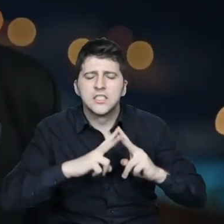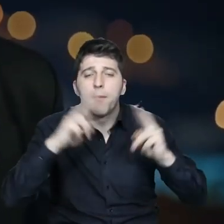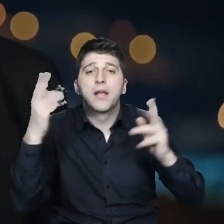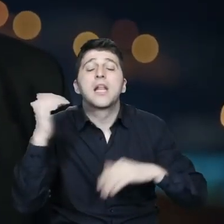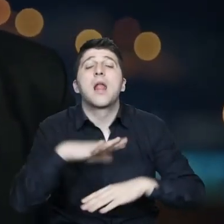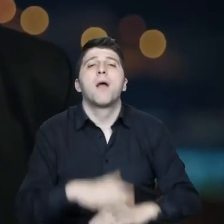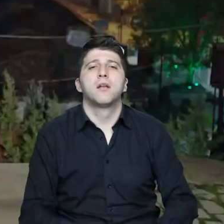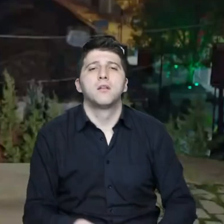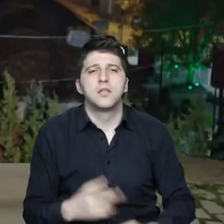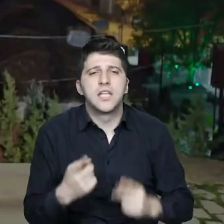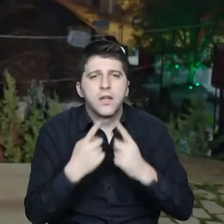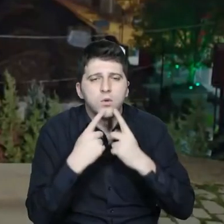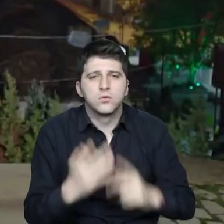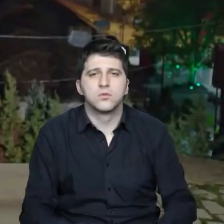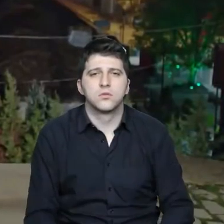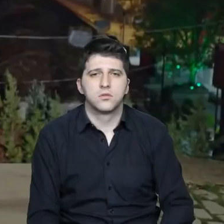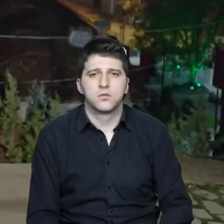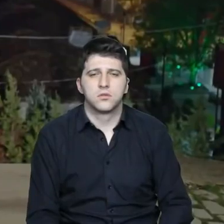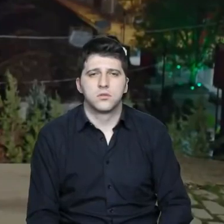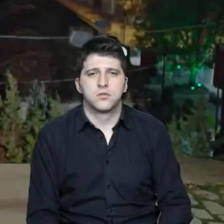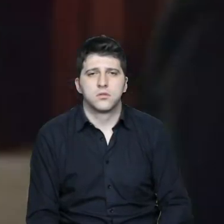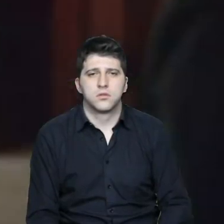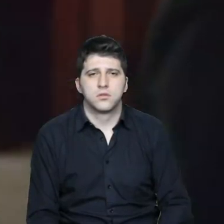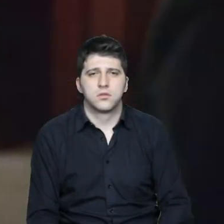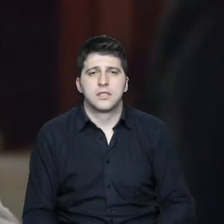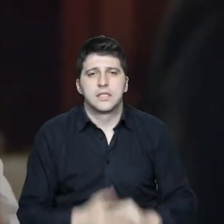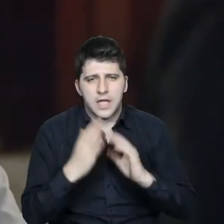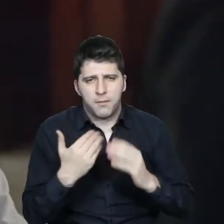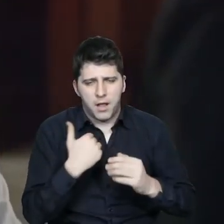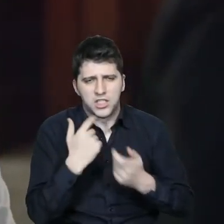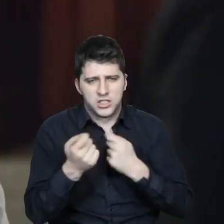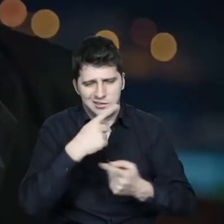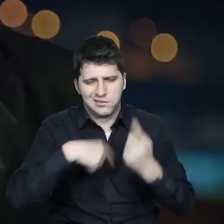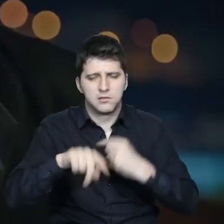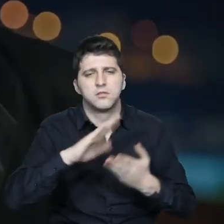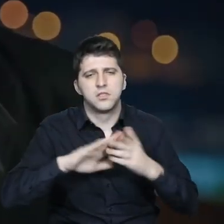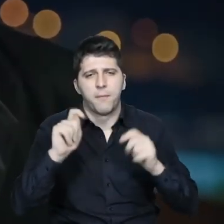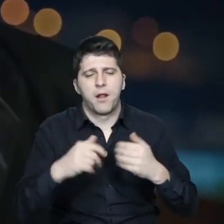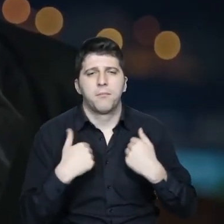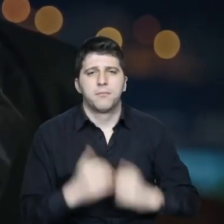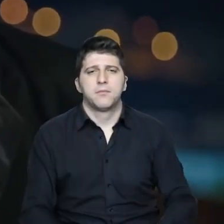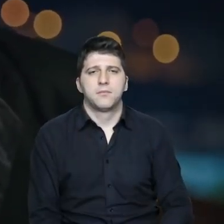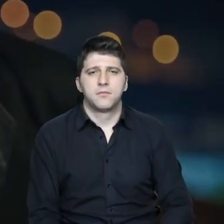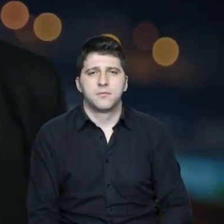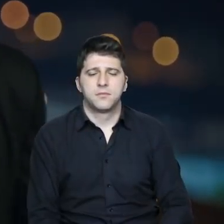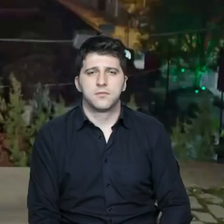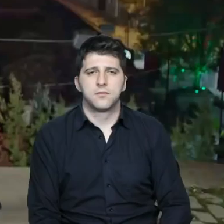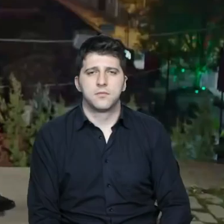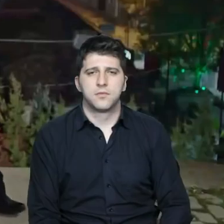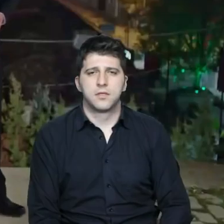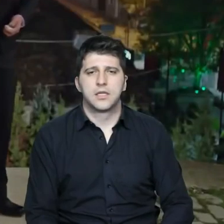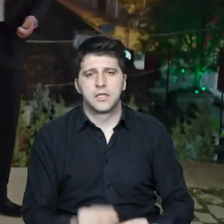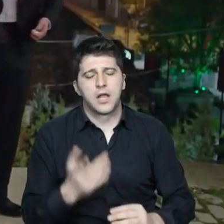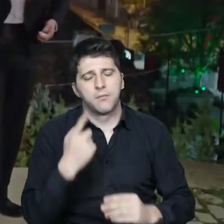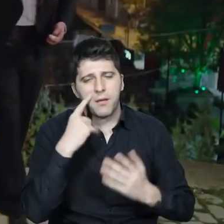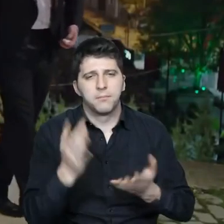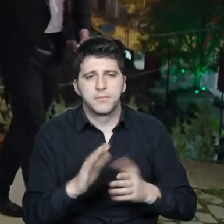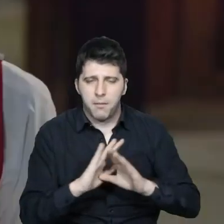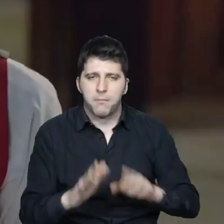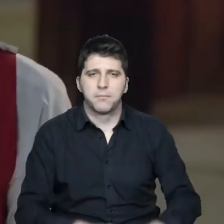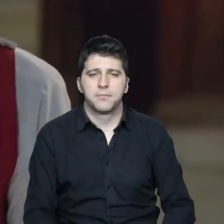gelme. Ne diyorsun lan? Yani ben seni telafi ederim abi. İyi, hadi bakayım.